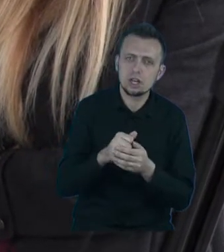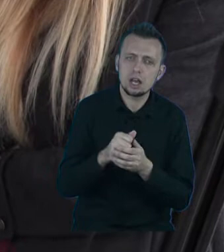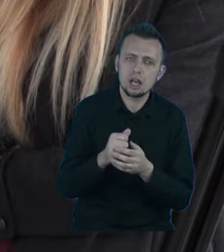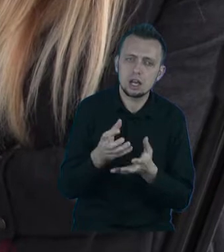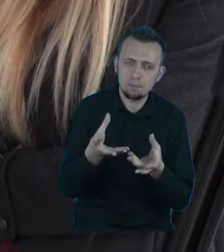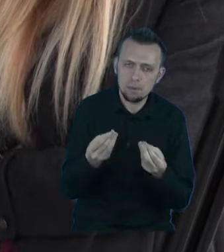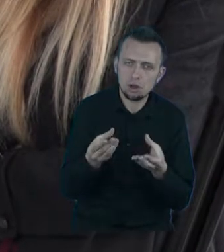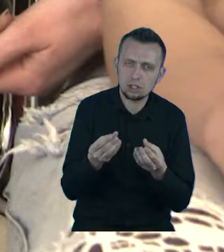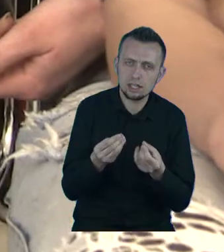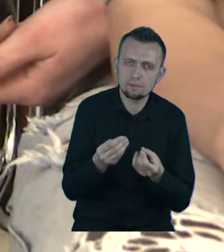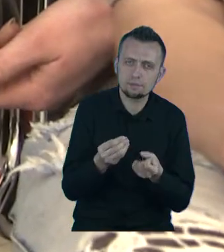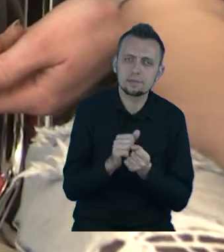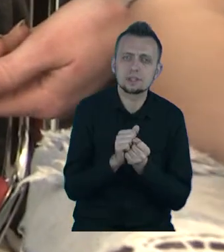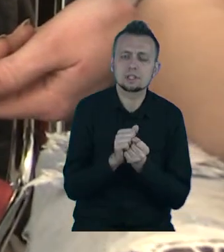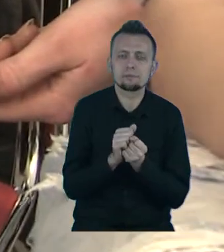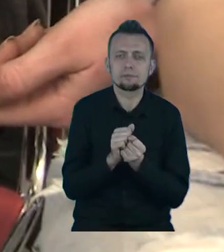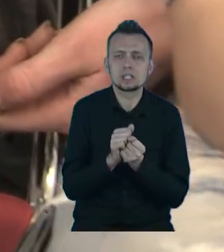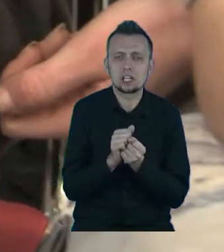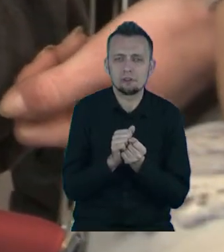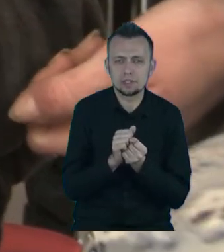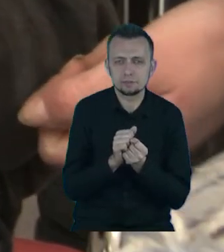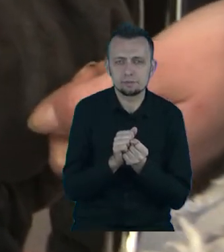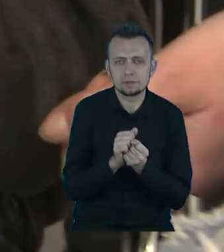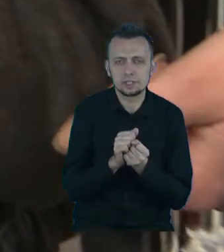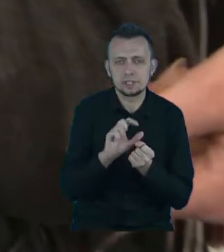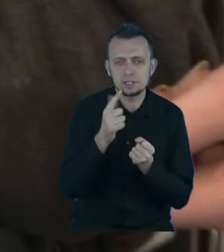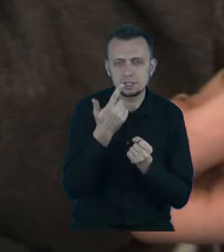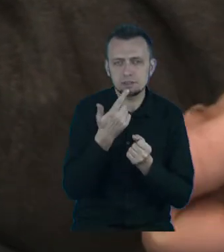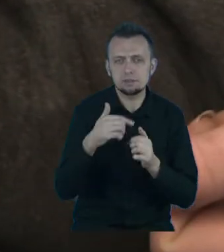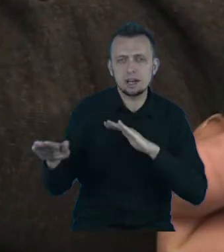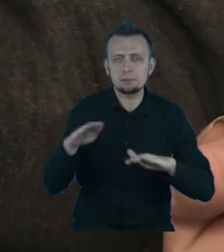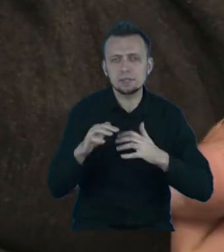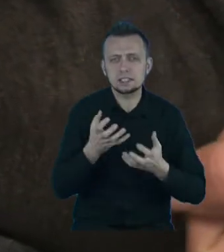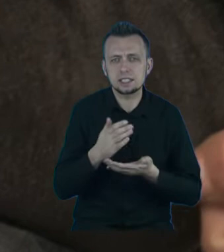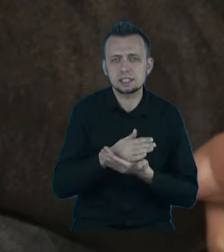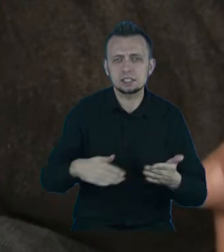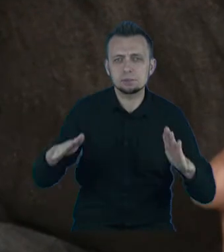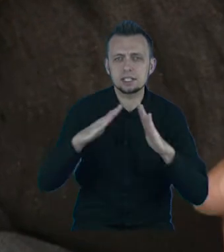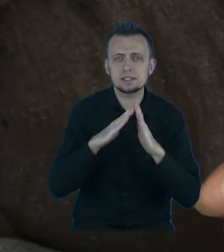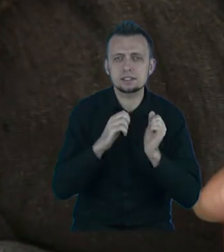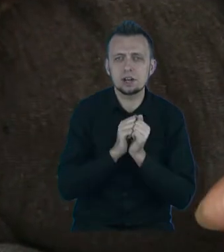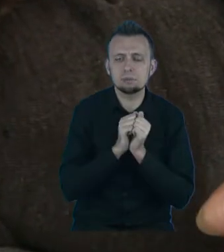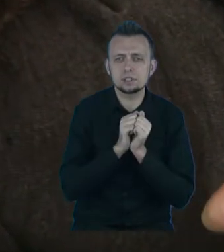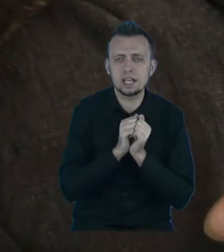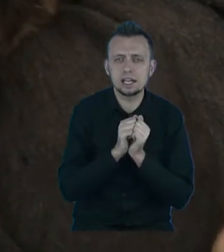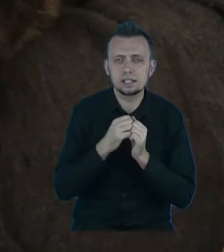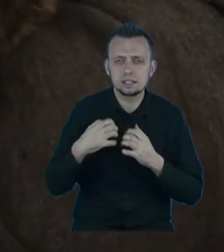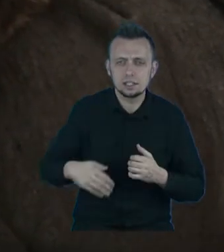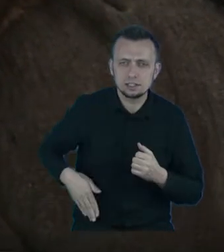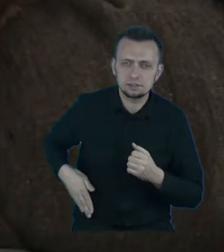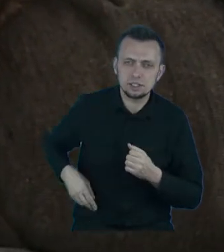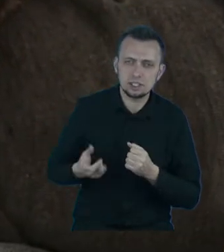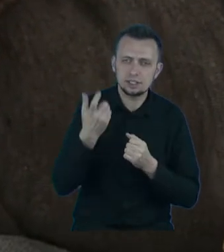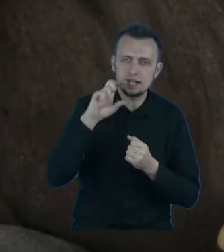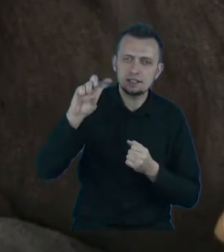i 4 łapy żychlin oraz felkowy stryszek w 100 belek słomy